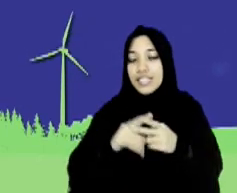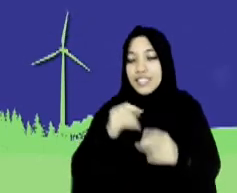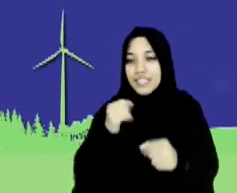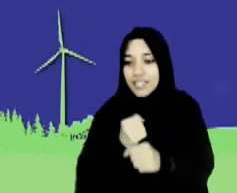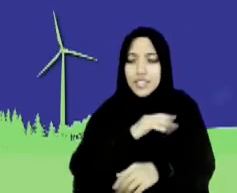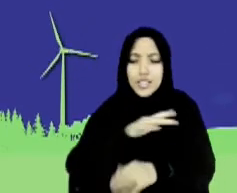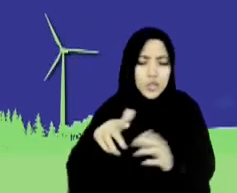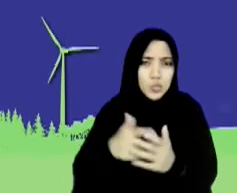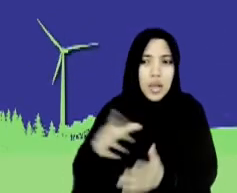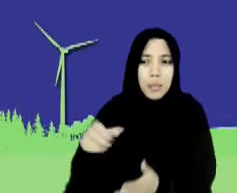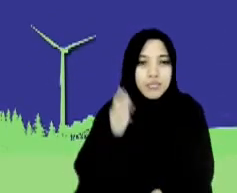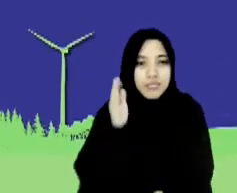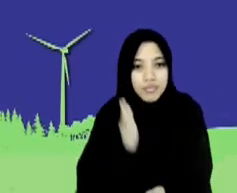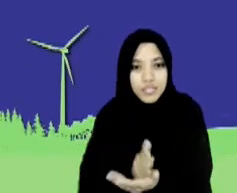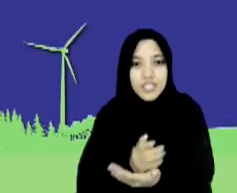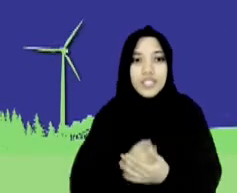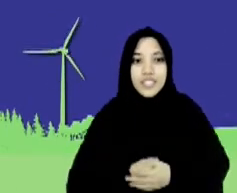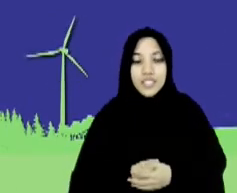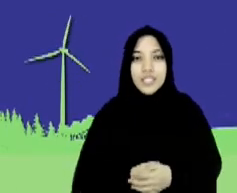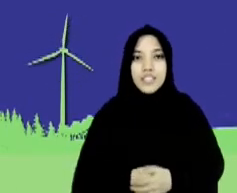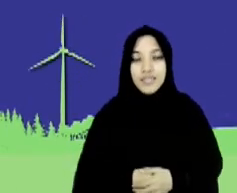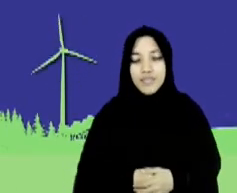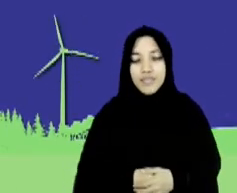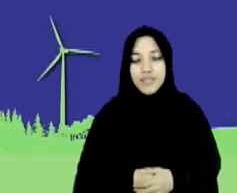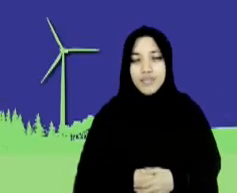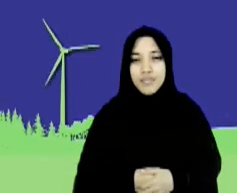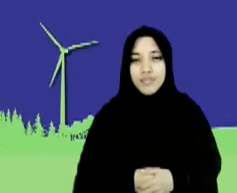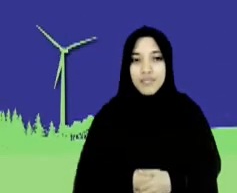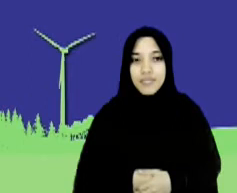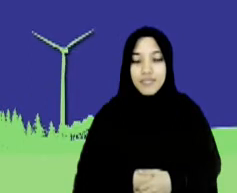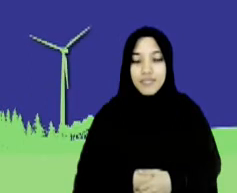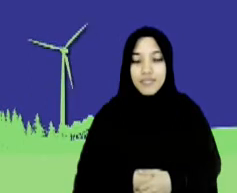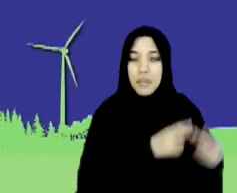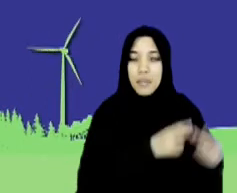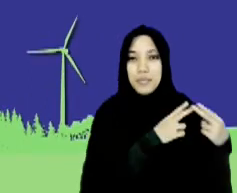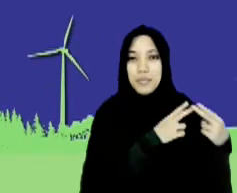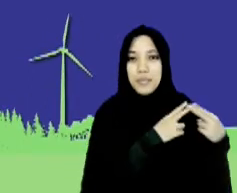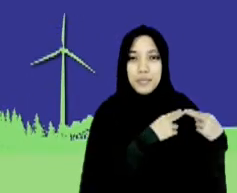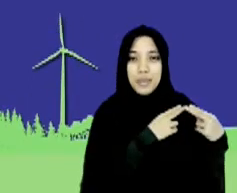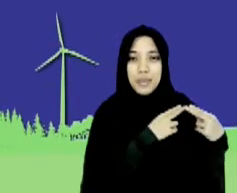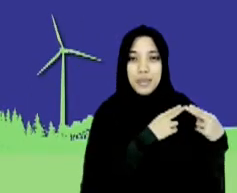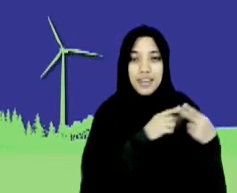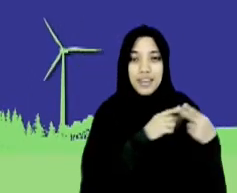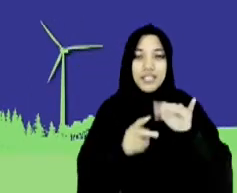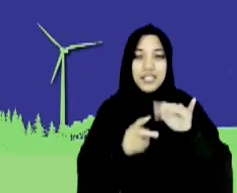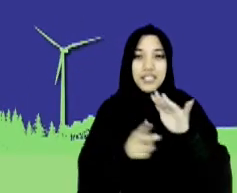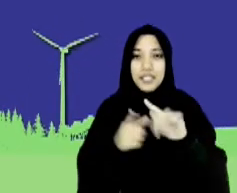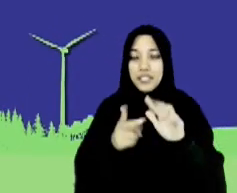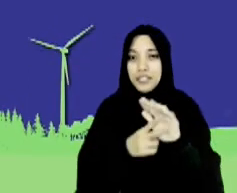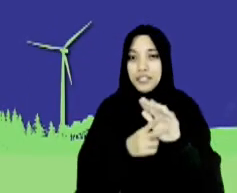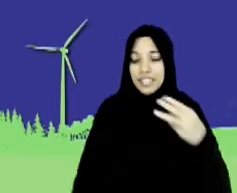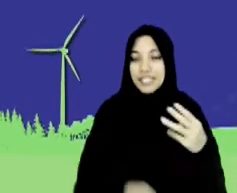kita lakukan as a financial institution eh peran sebuah financial institution itu adalah cukup crucial dalam